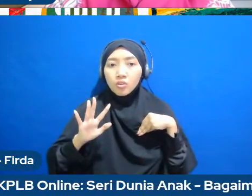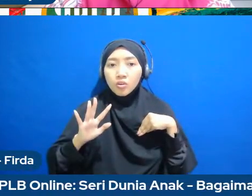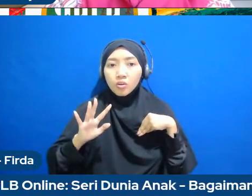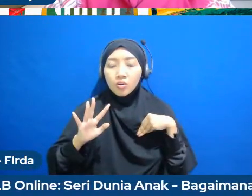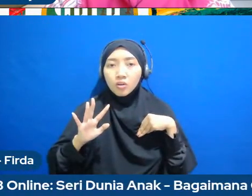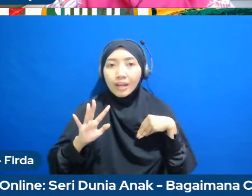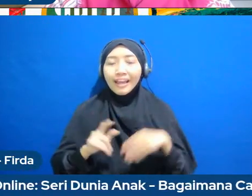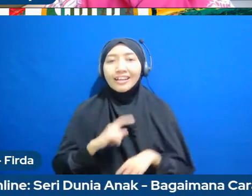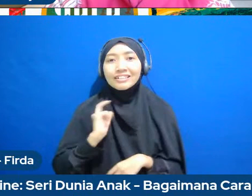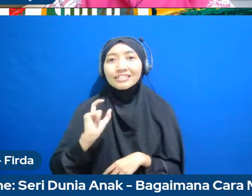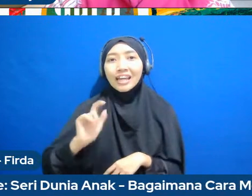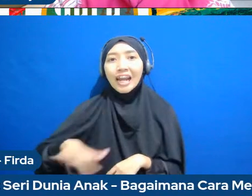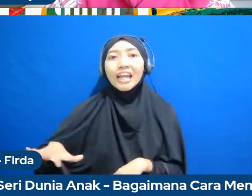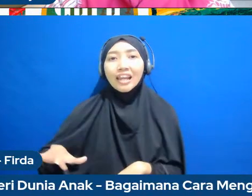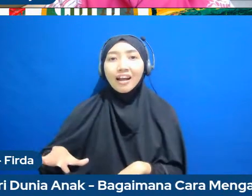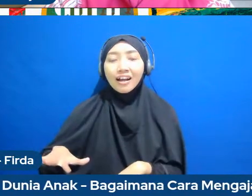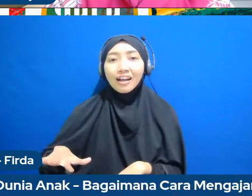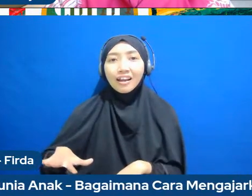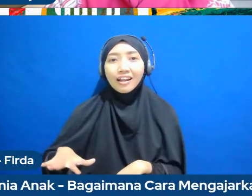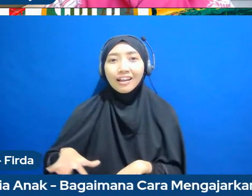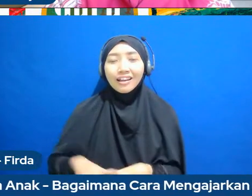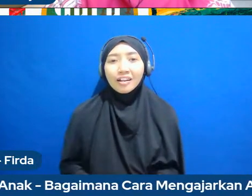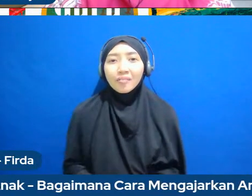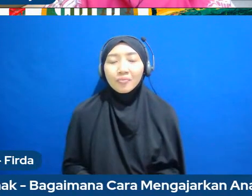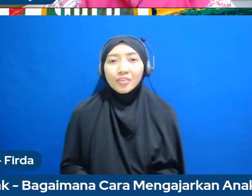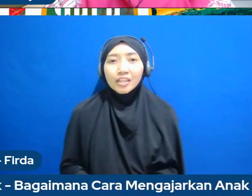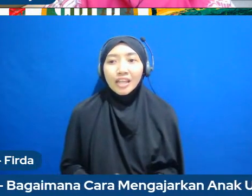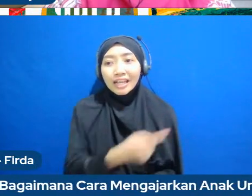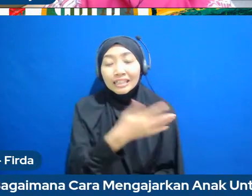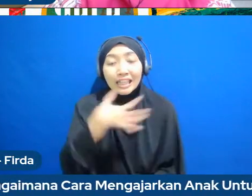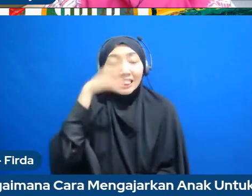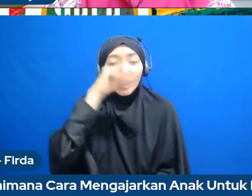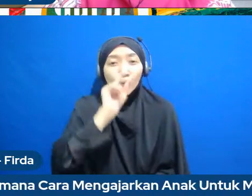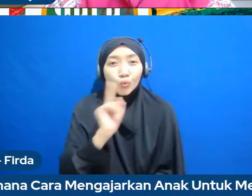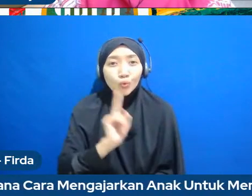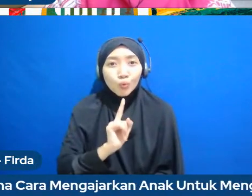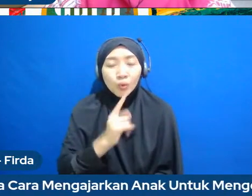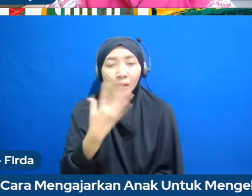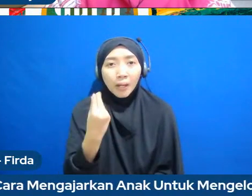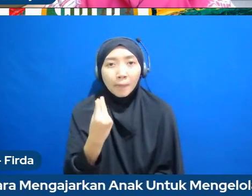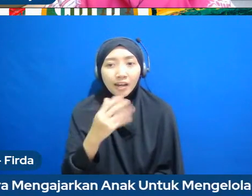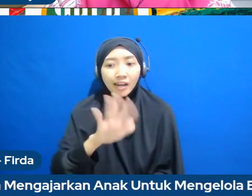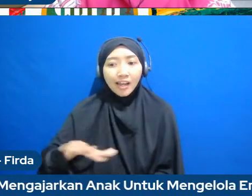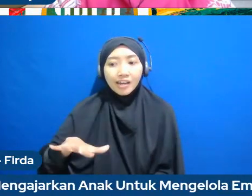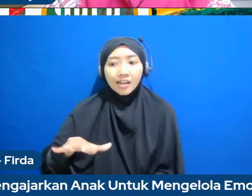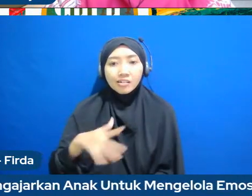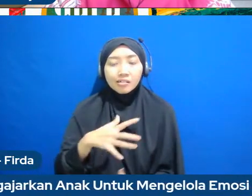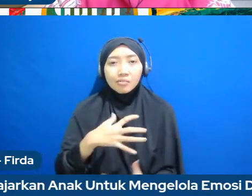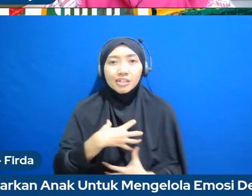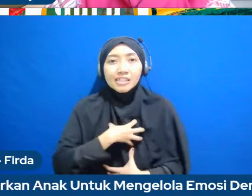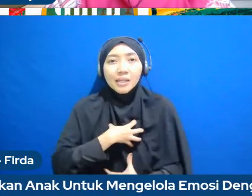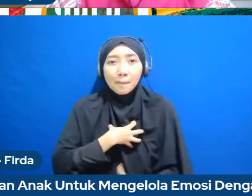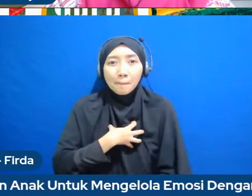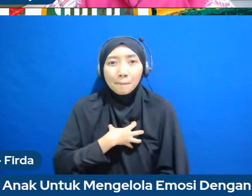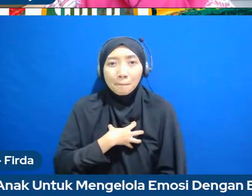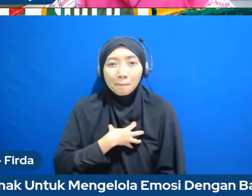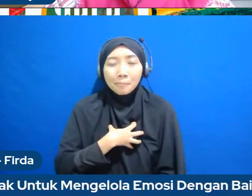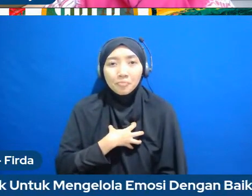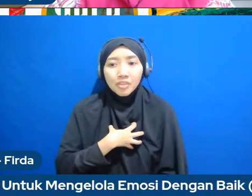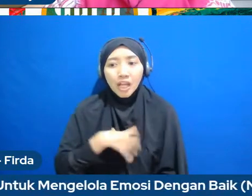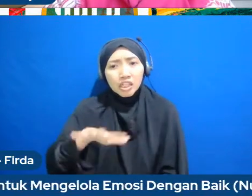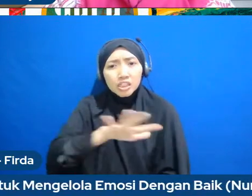salah satu cara anak. Oleh karena itu memang perlu sekali kita tahu kapan saja anak bersikap seperti itu. Kemudian situasinya